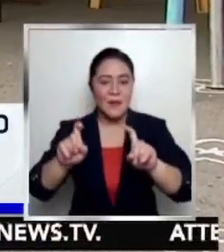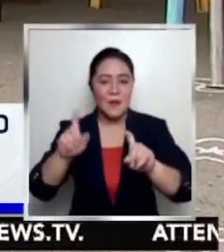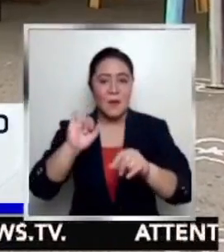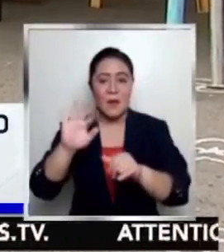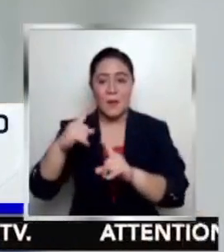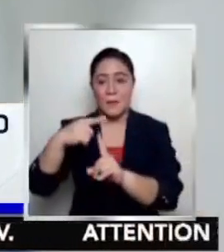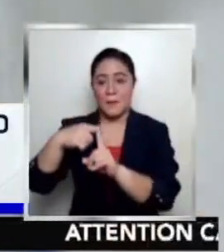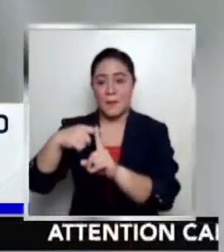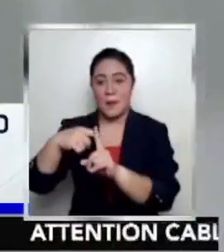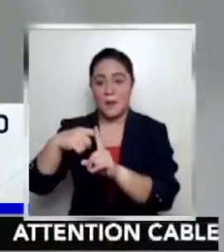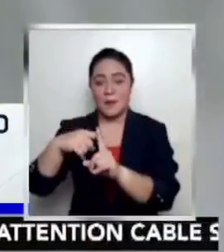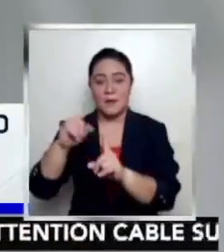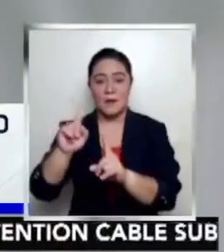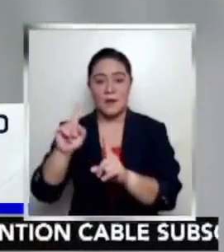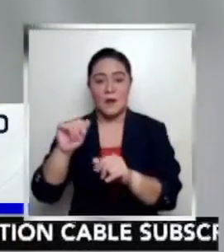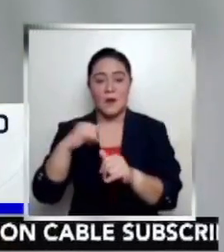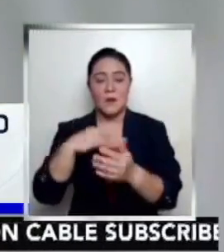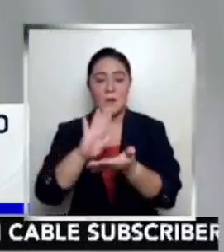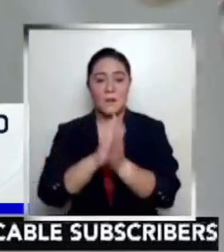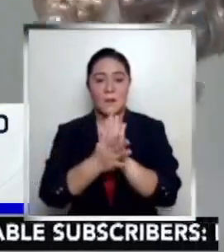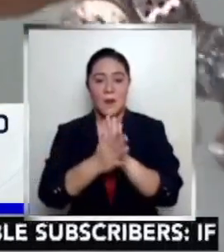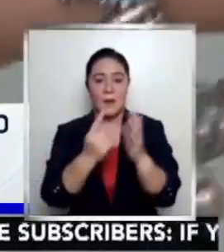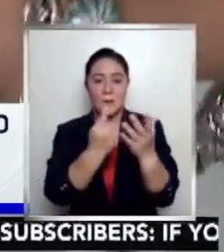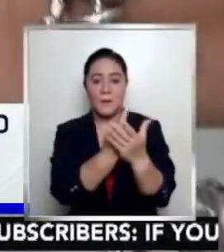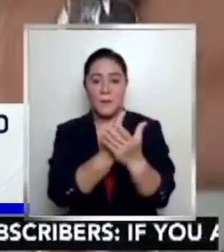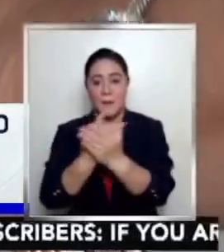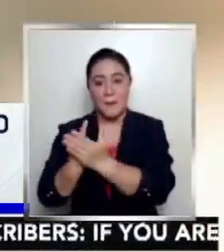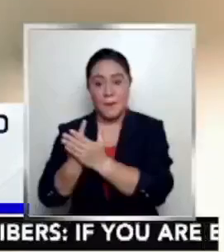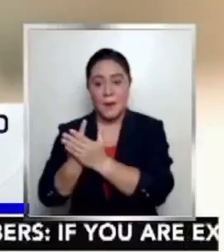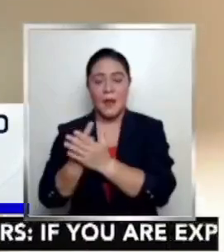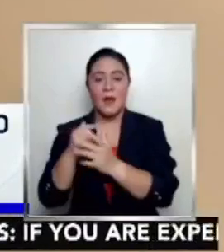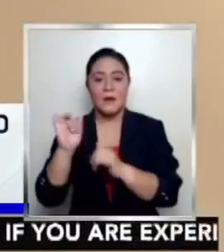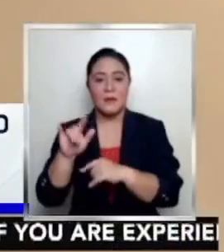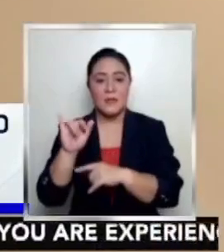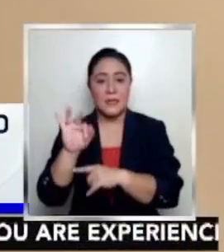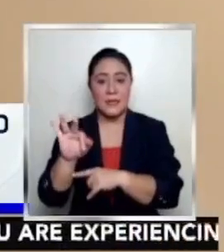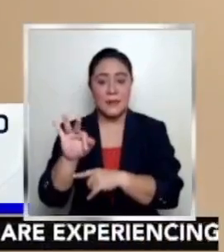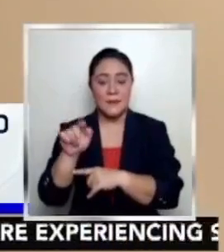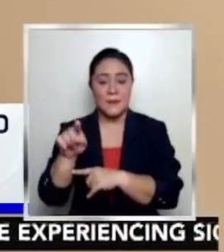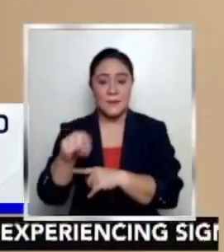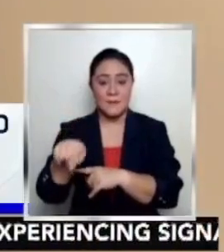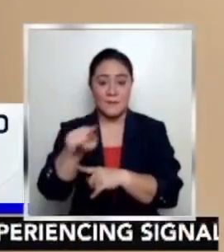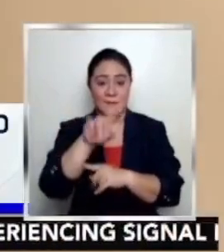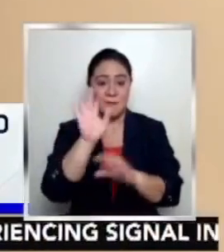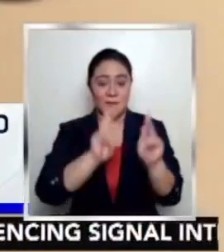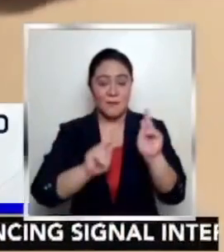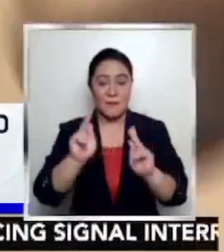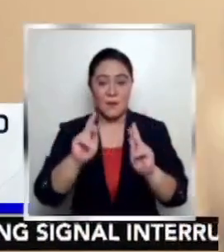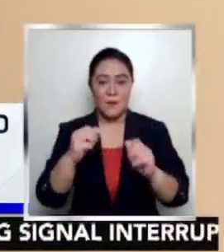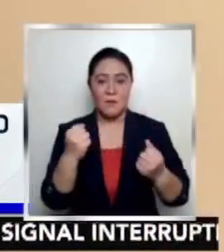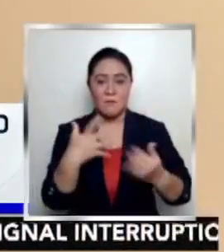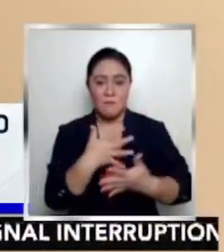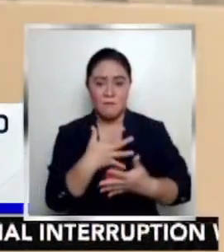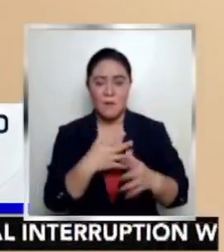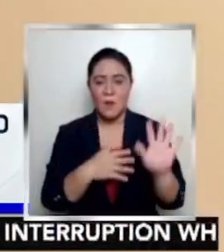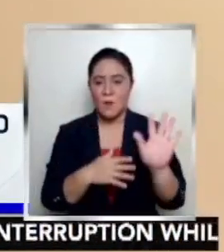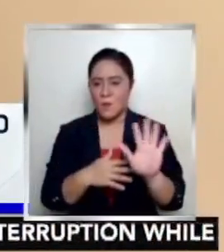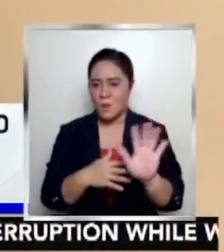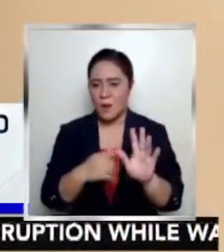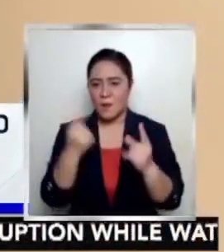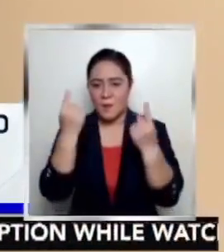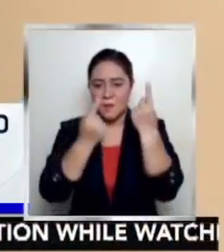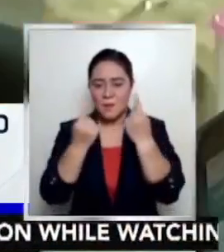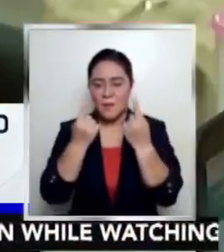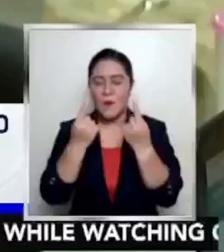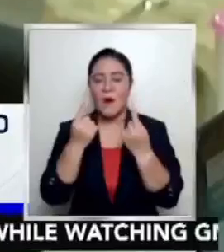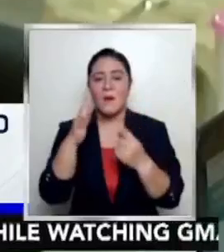sila ay mahiwalay o ma-isolate. Hindi na anya raw dapat mangamba ang publiko dahil mas maintindihan na ngayon ang virus.